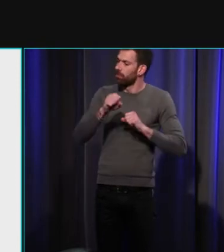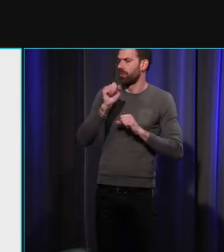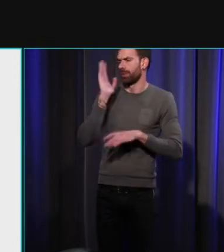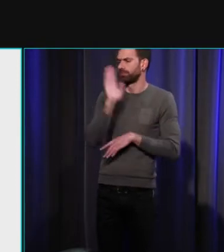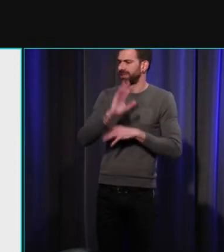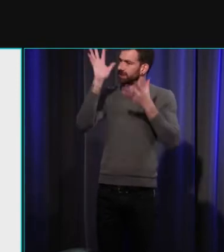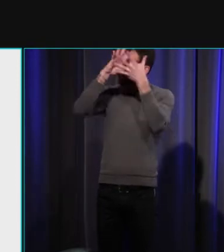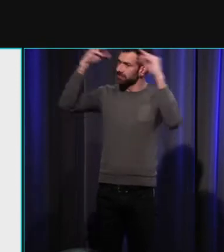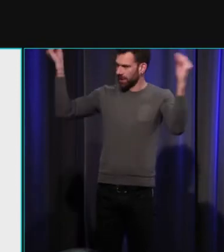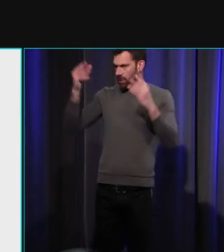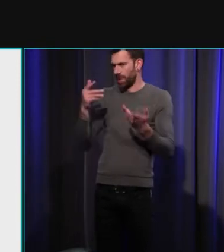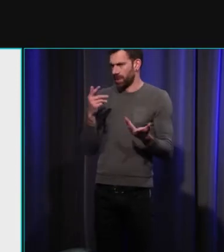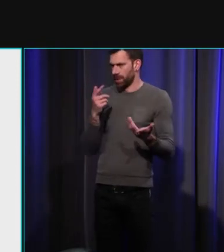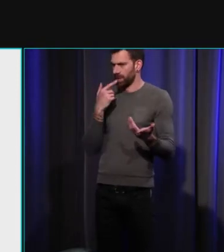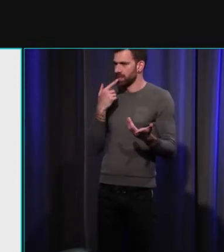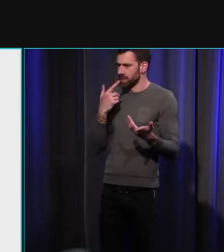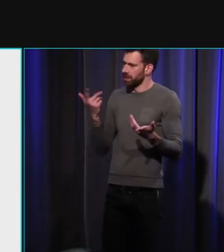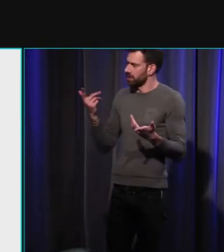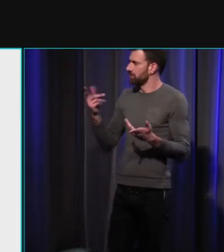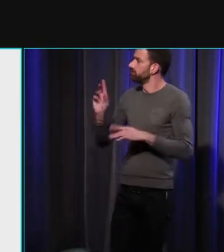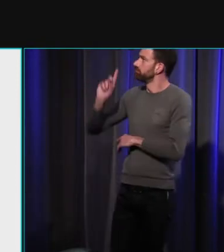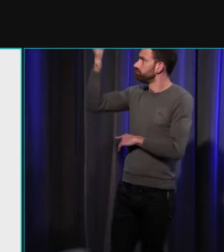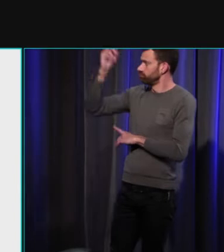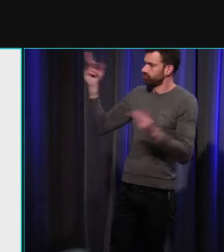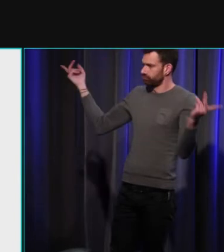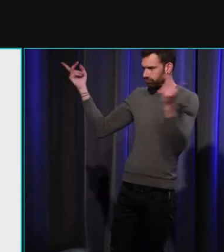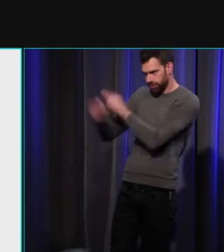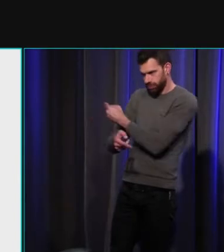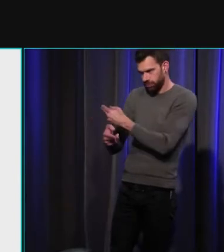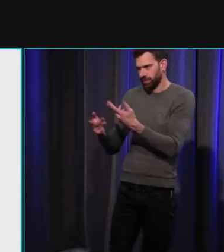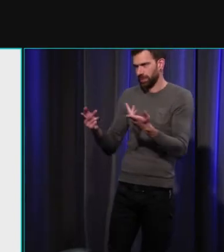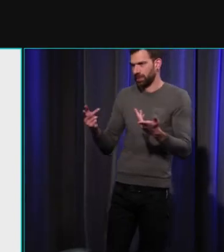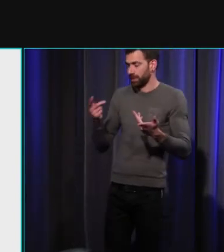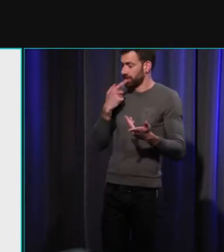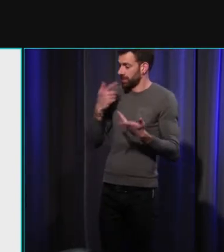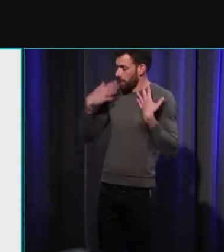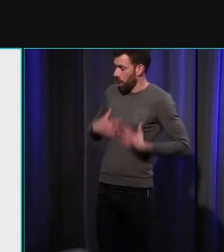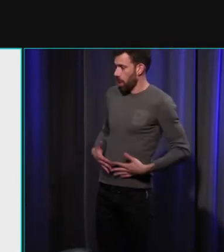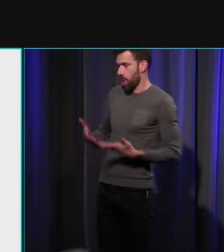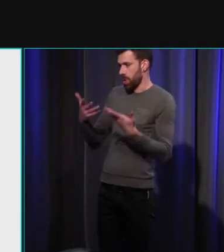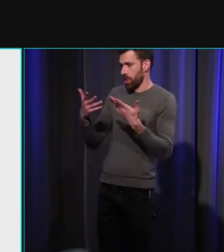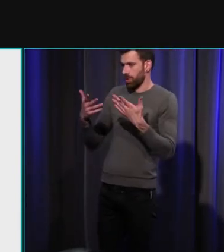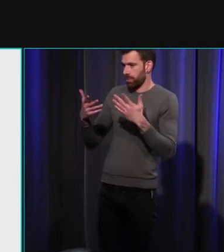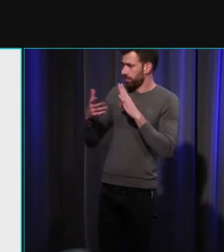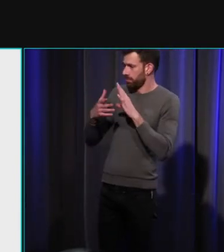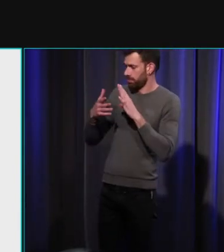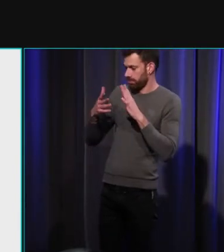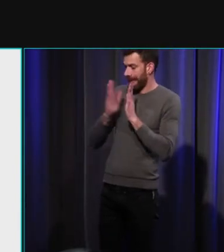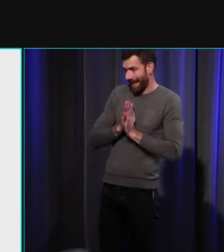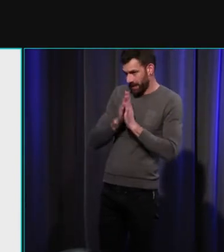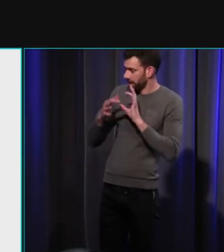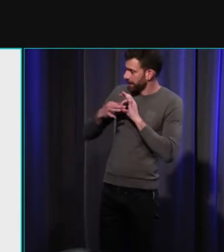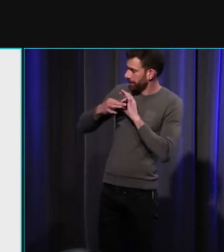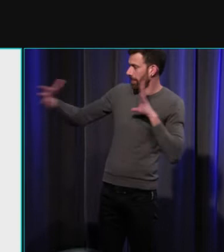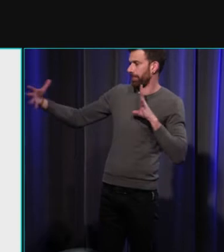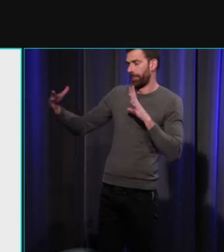il empeste écouter la parole de dieu c'est à dire qu il retranche du corps qu'est l'église il excommunie il empêche toute